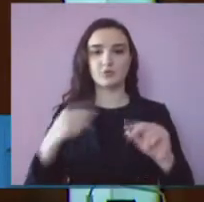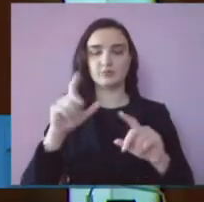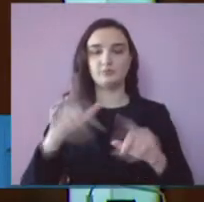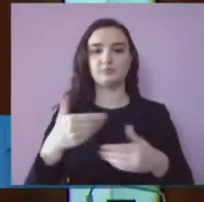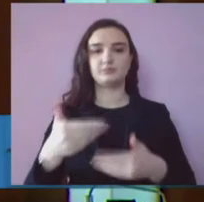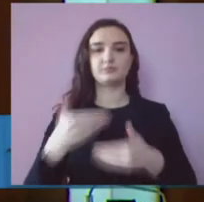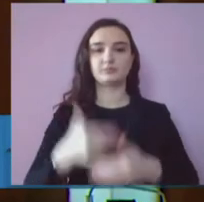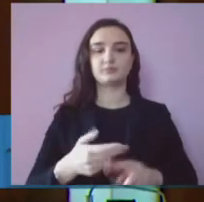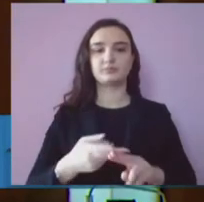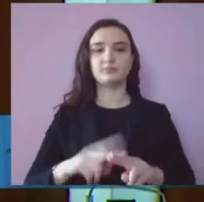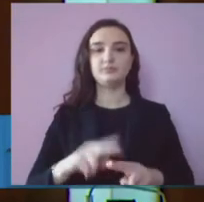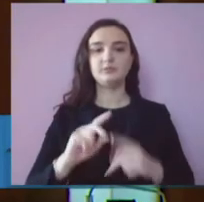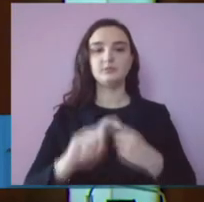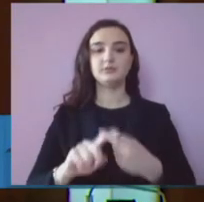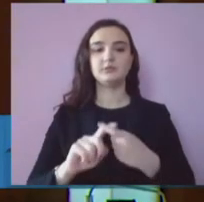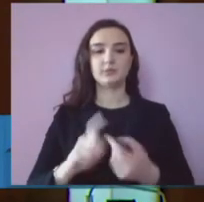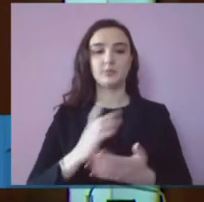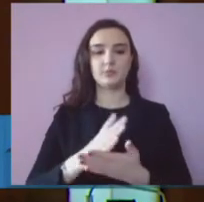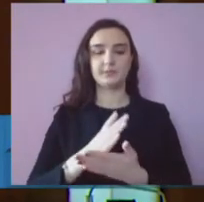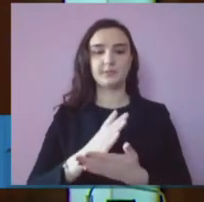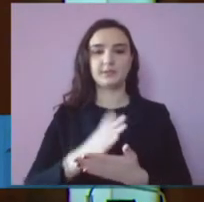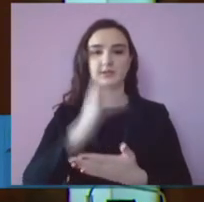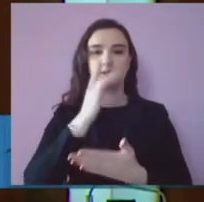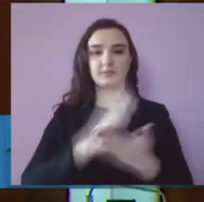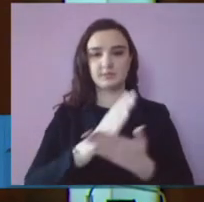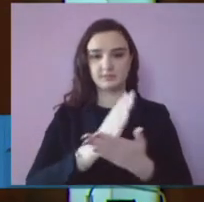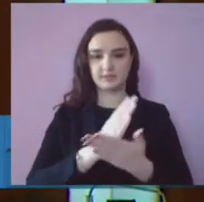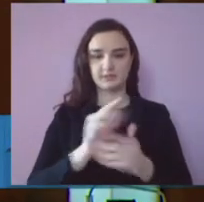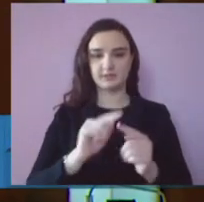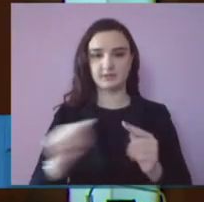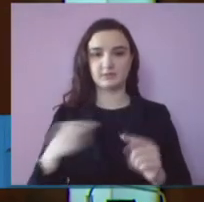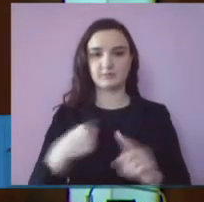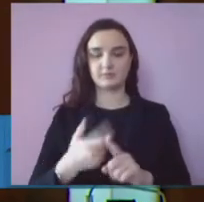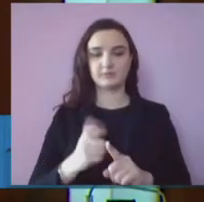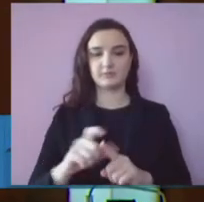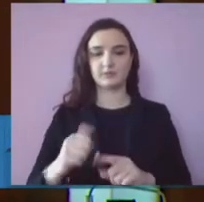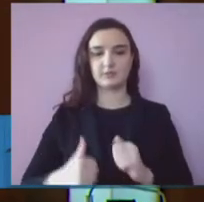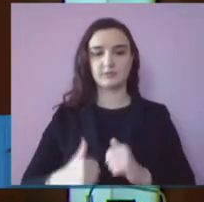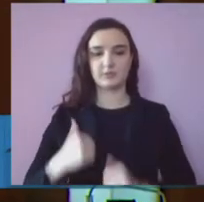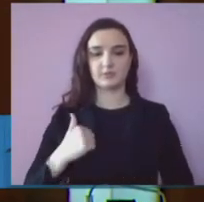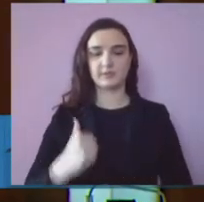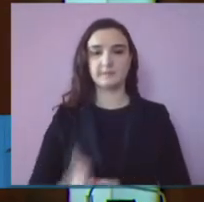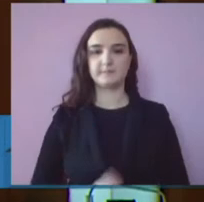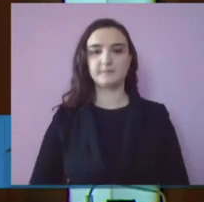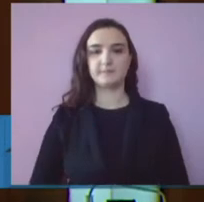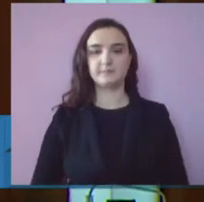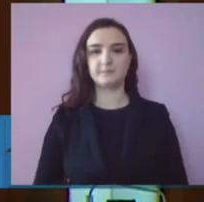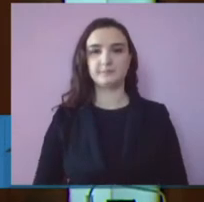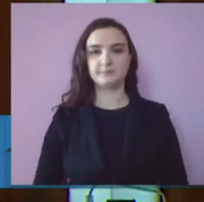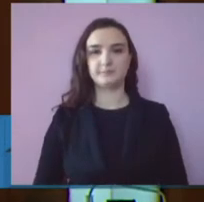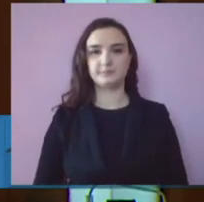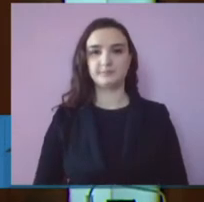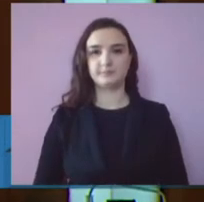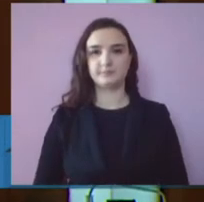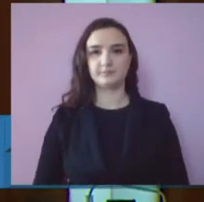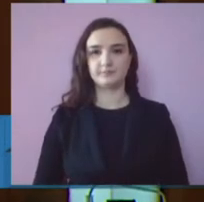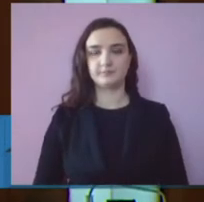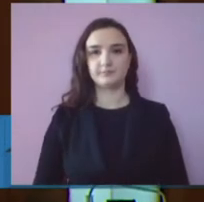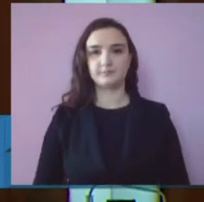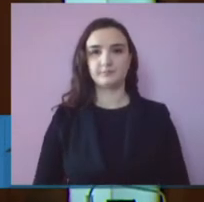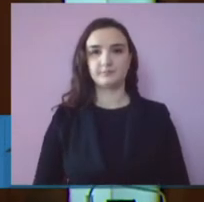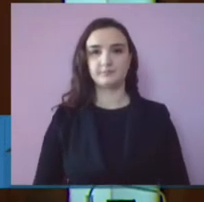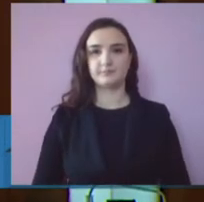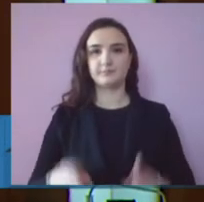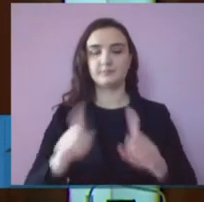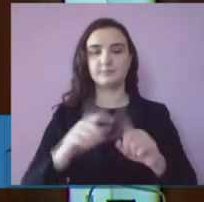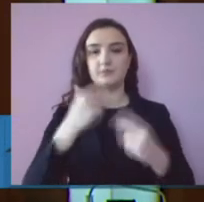დამოკიდებულება არის წლების მანძილზე და ეს ჩემთვის ძალიან საამაყო. მადლობელია. ასევე მინდა მაყურებელს გაუმხილო ერთი